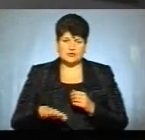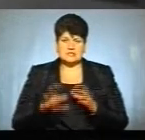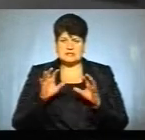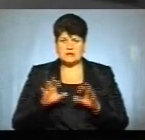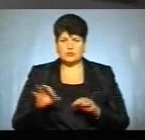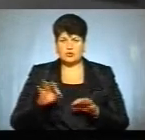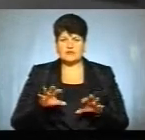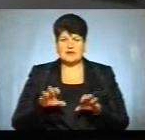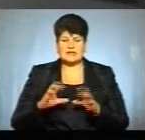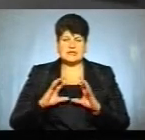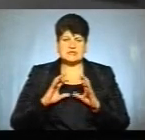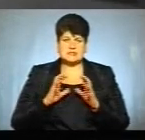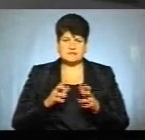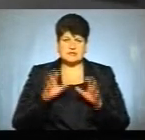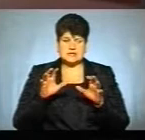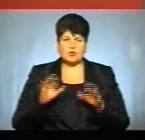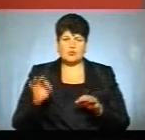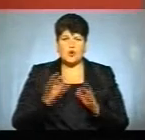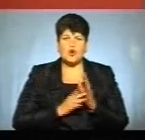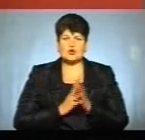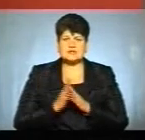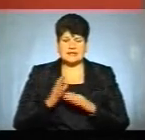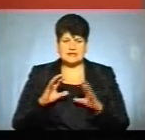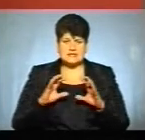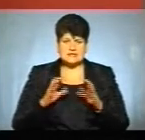про тваринний світ, закон про рослинний світ, бо